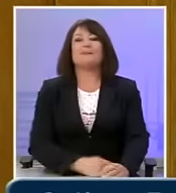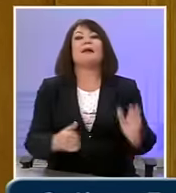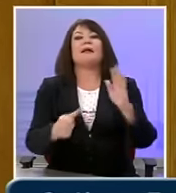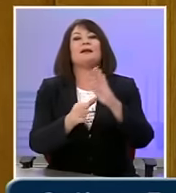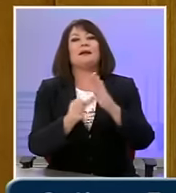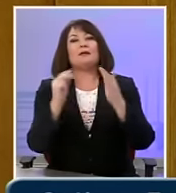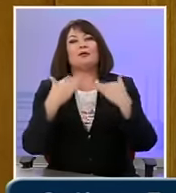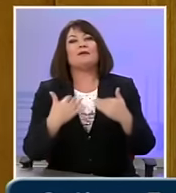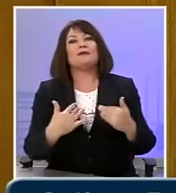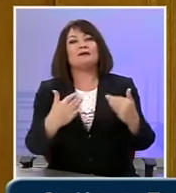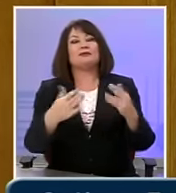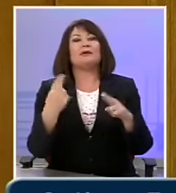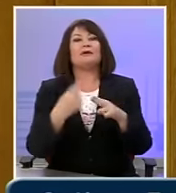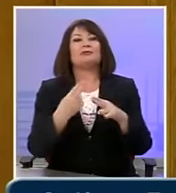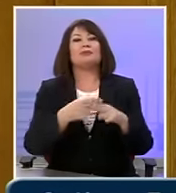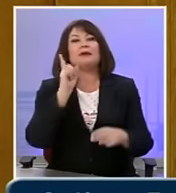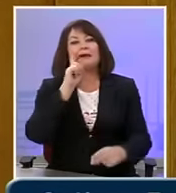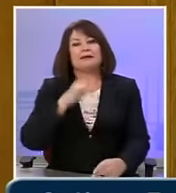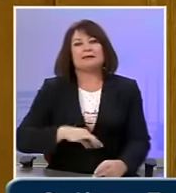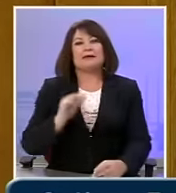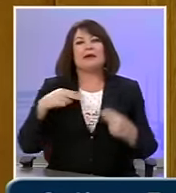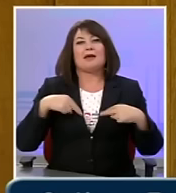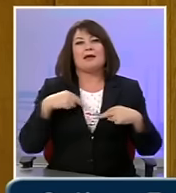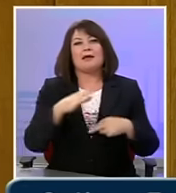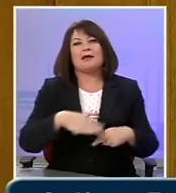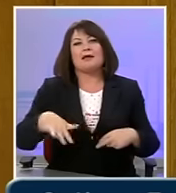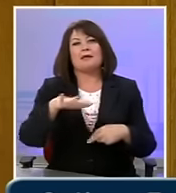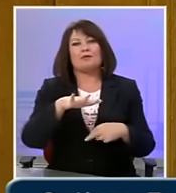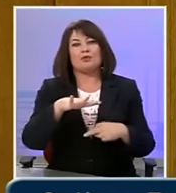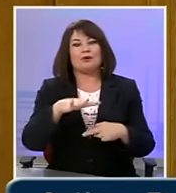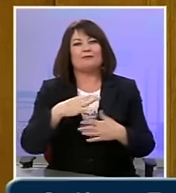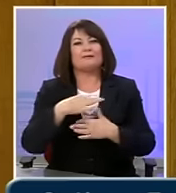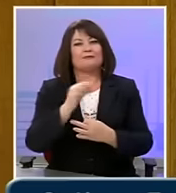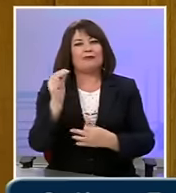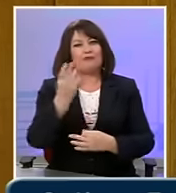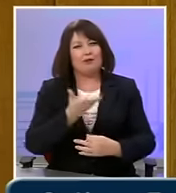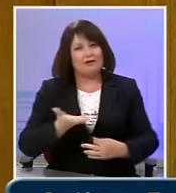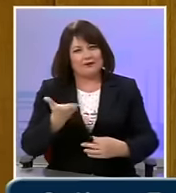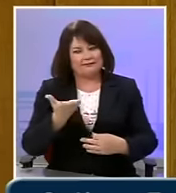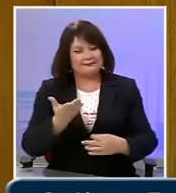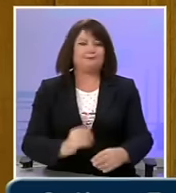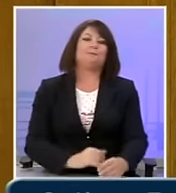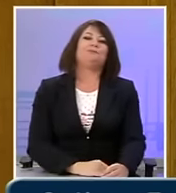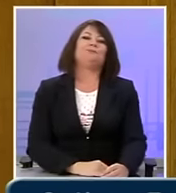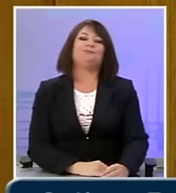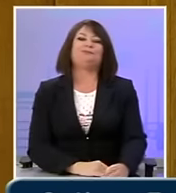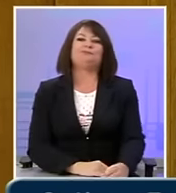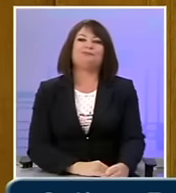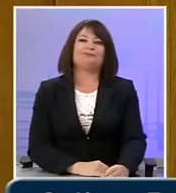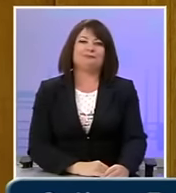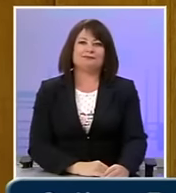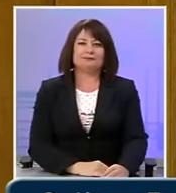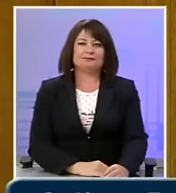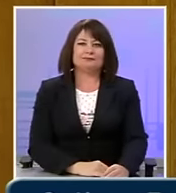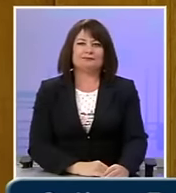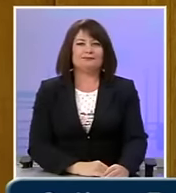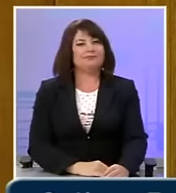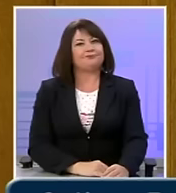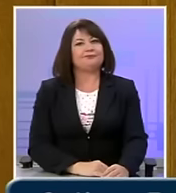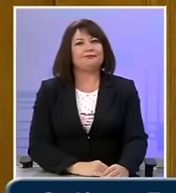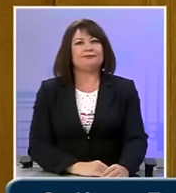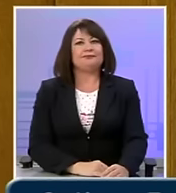Κυρίες και κύριοι Υπουργοί, κυρίες και κύριοι μέλη του Κοινοβουλίου, vous confiez combien les mots que vous avez